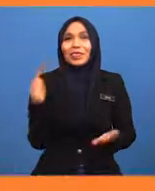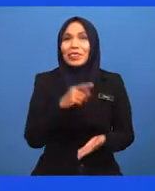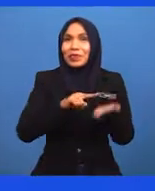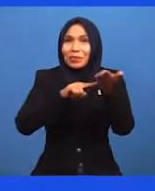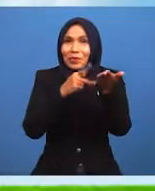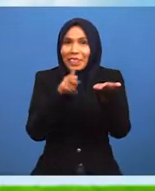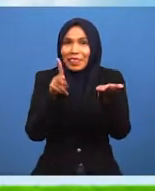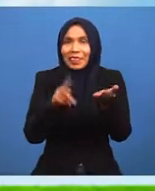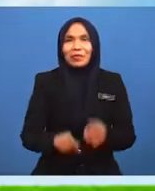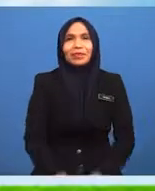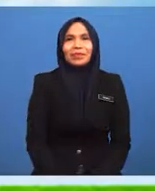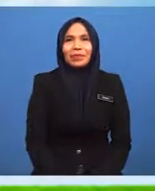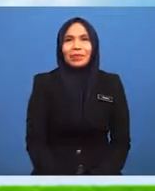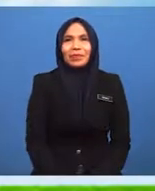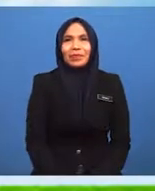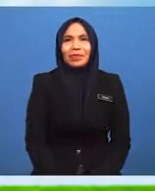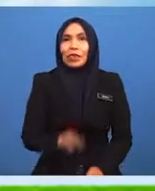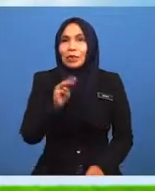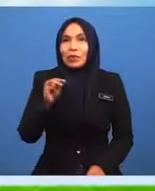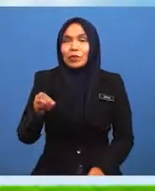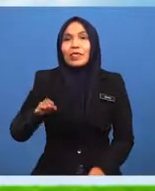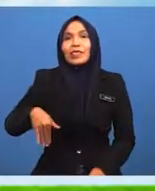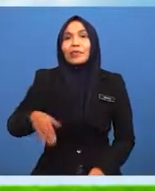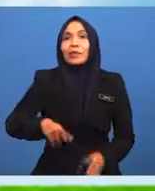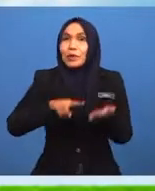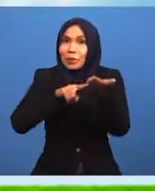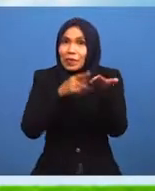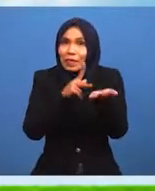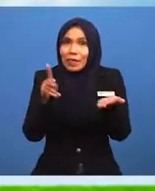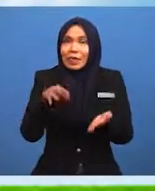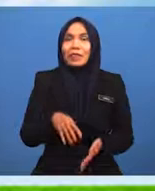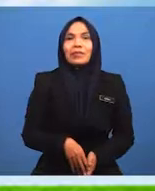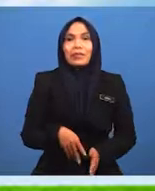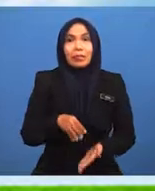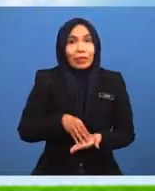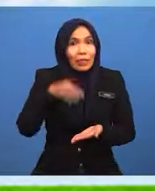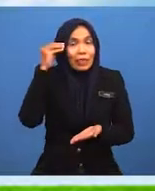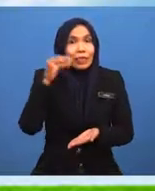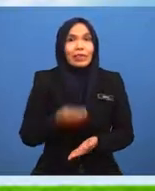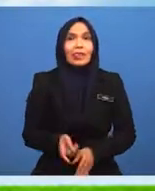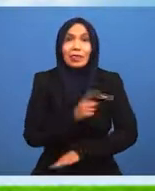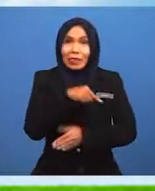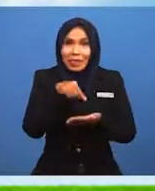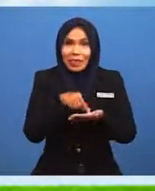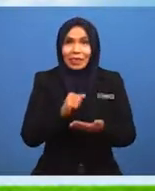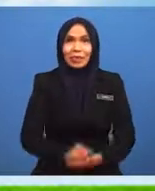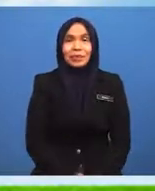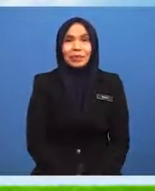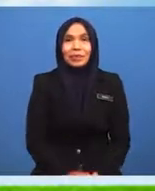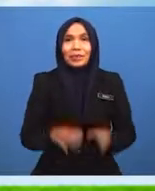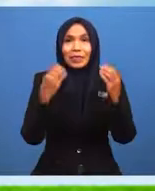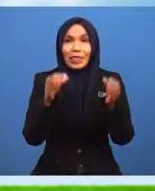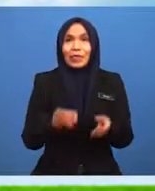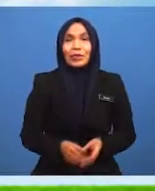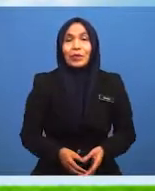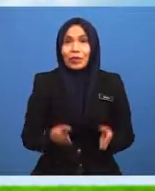ini. Murid-murid, sebelum memulakan pengajaran pada hari ini, cikgu hendak